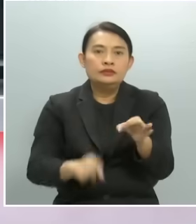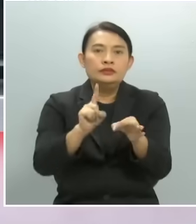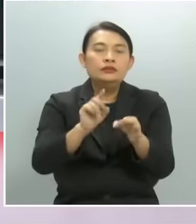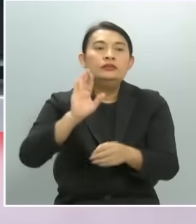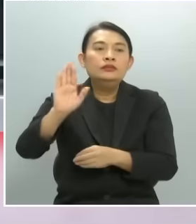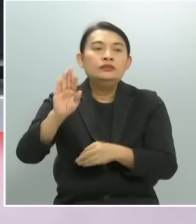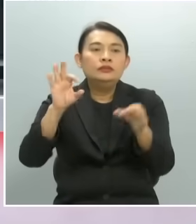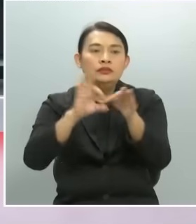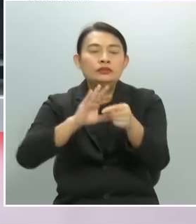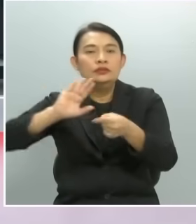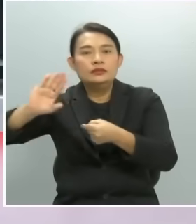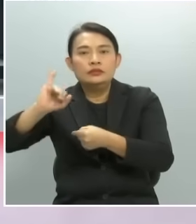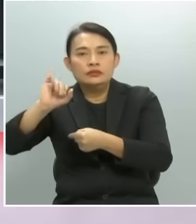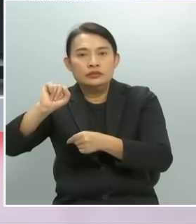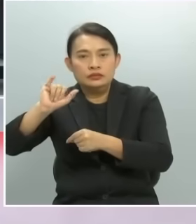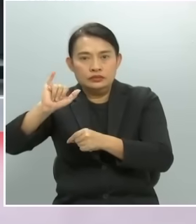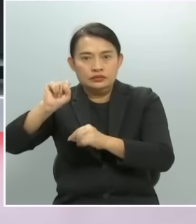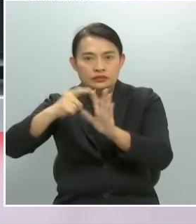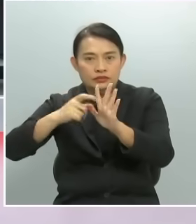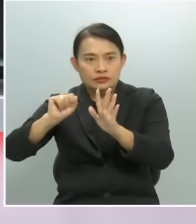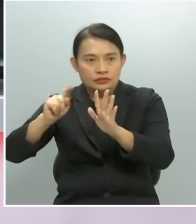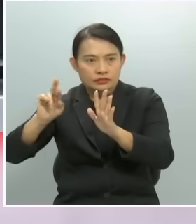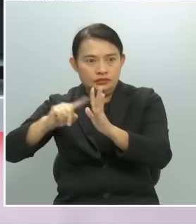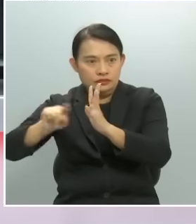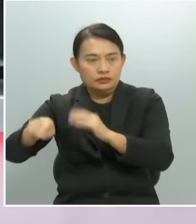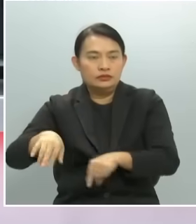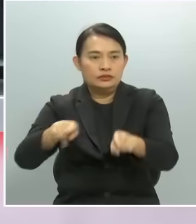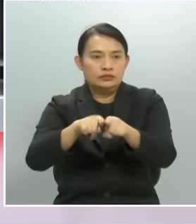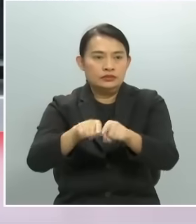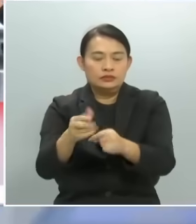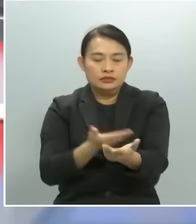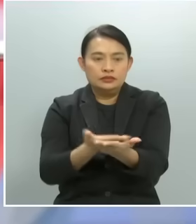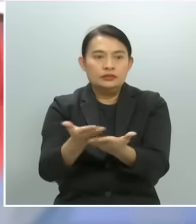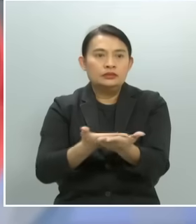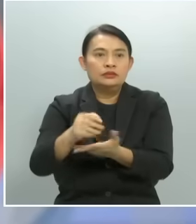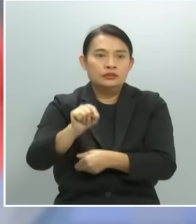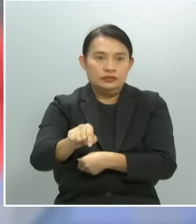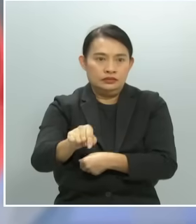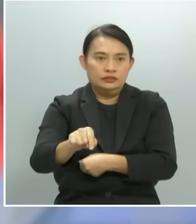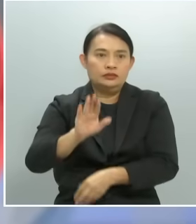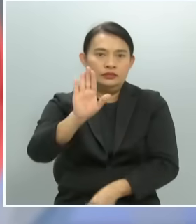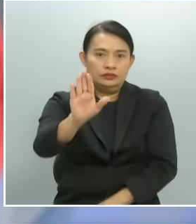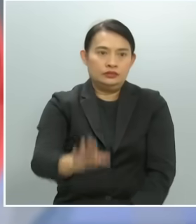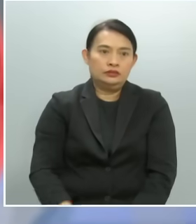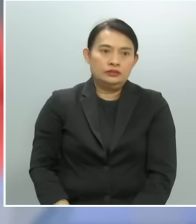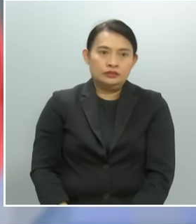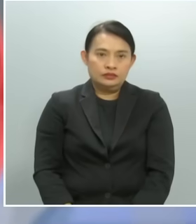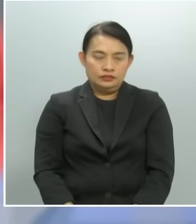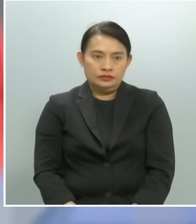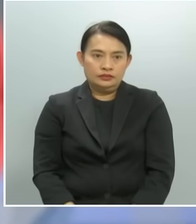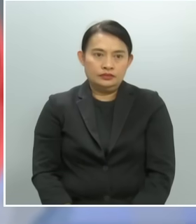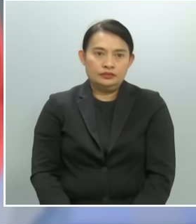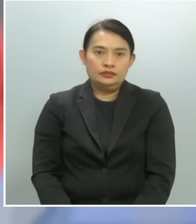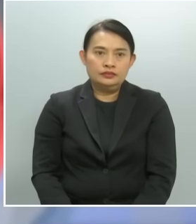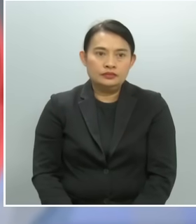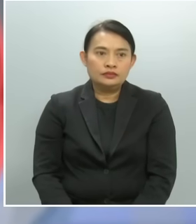ของไสยศาสตร์นะคือไม่เชื่อก็ไม่เป็นไรเขาบอกว่าเหมือนจะเป็นการซื้อที่ซื้อที่เนี่ย